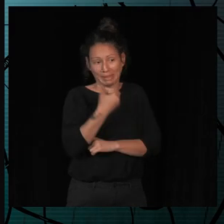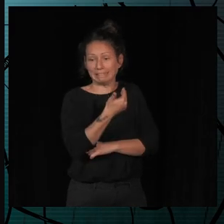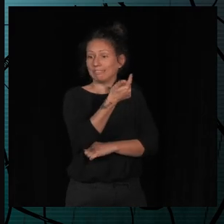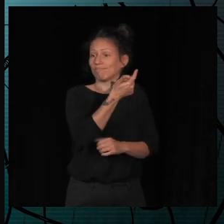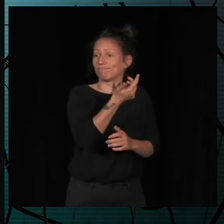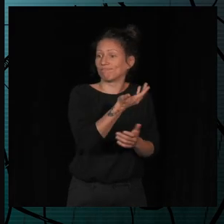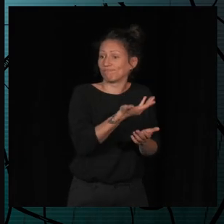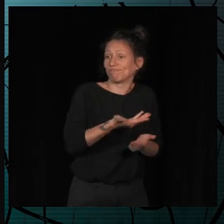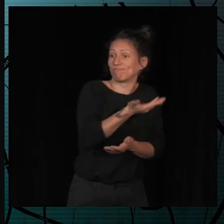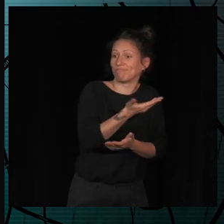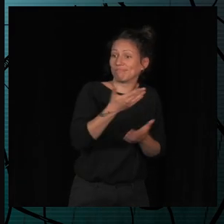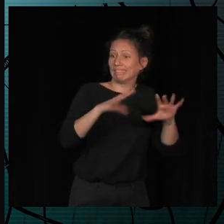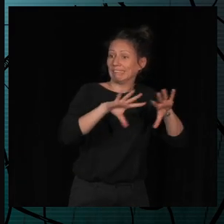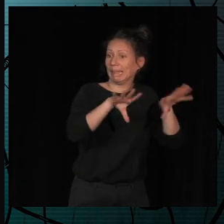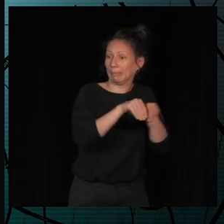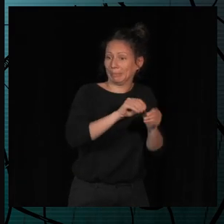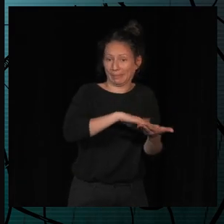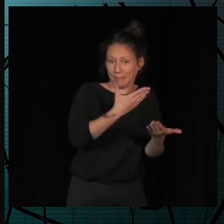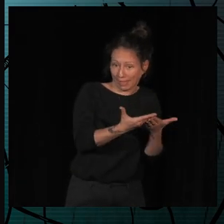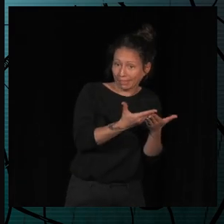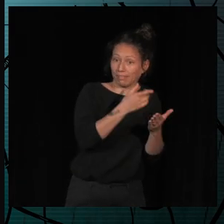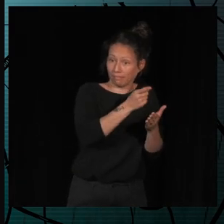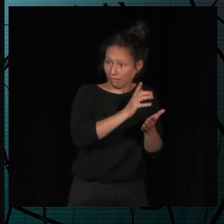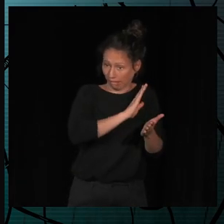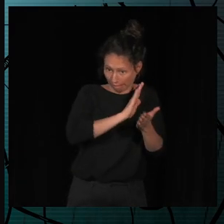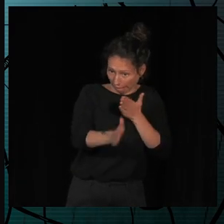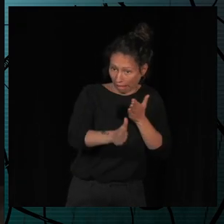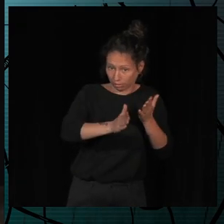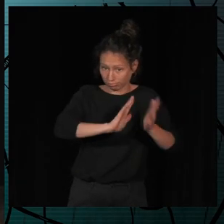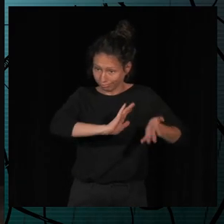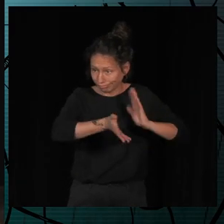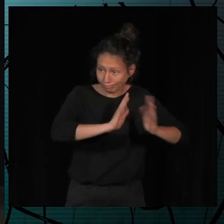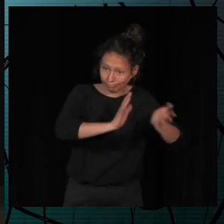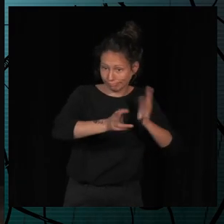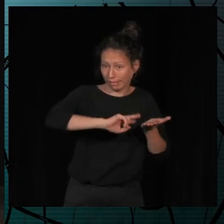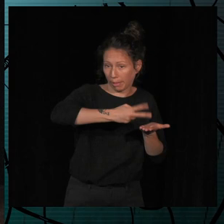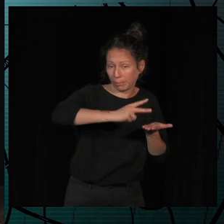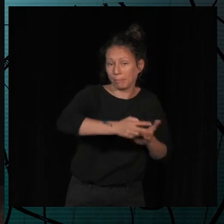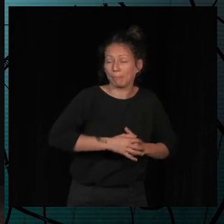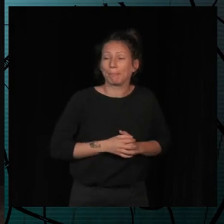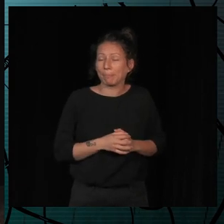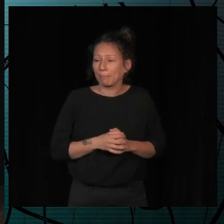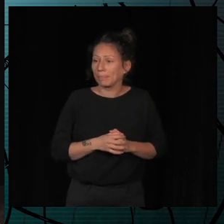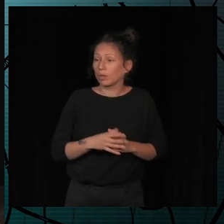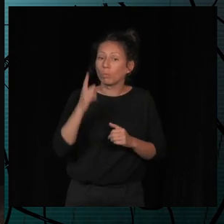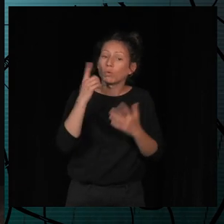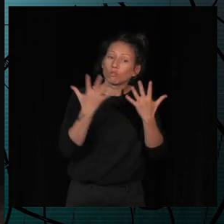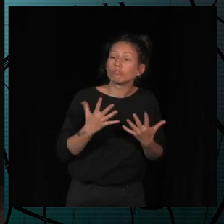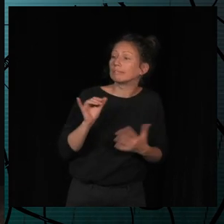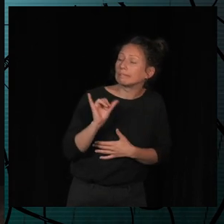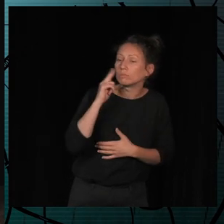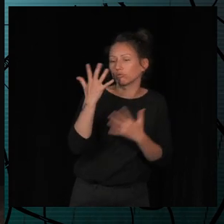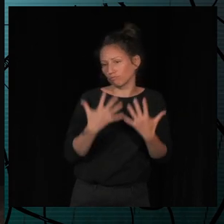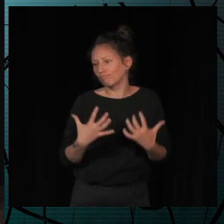qui en live réalise une traduction en LSM pour la salle et